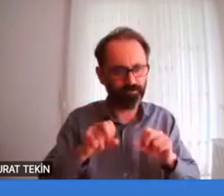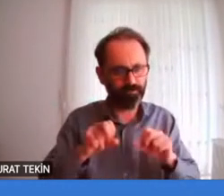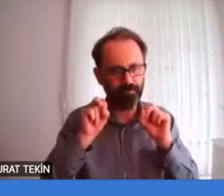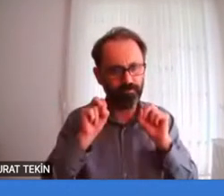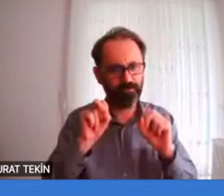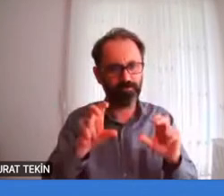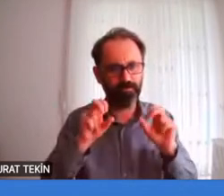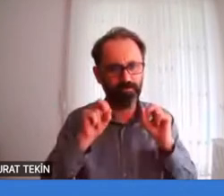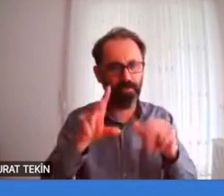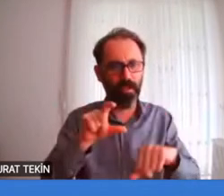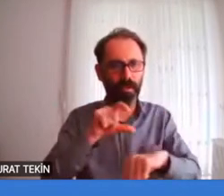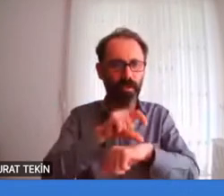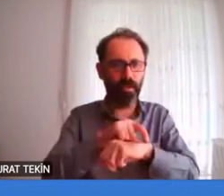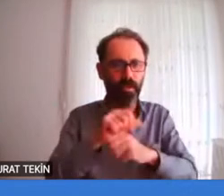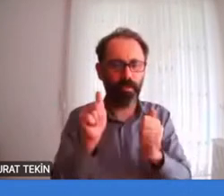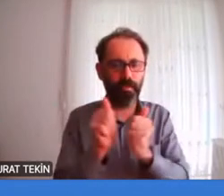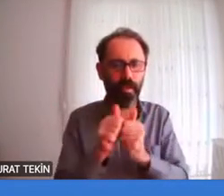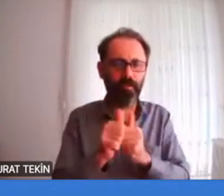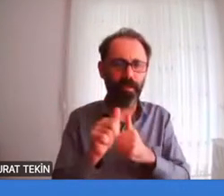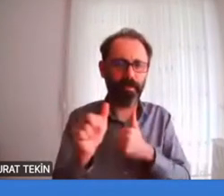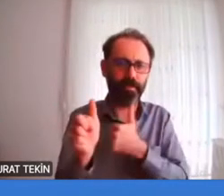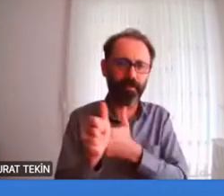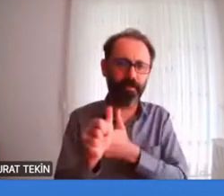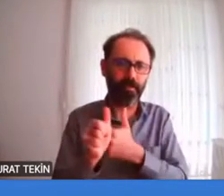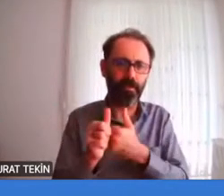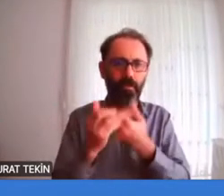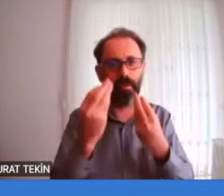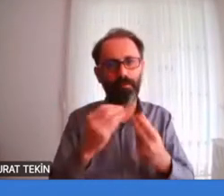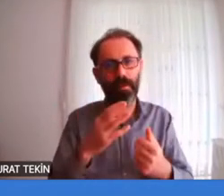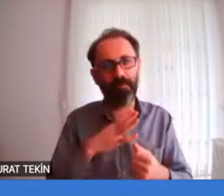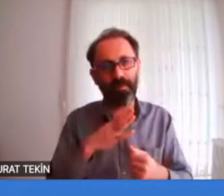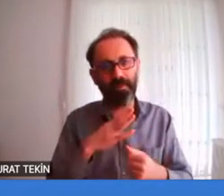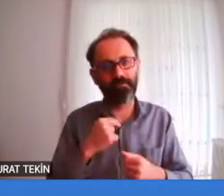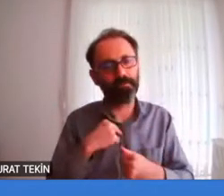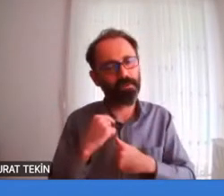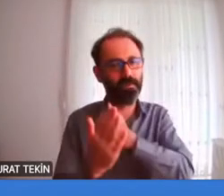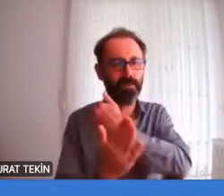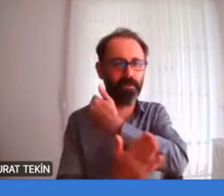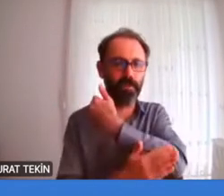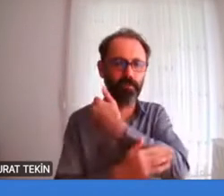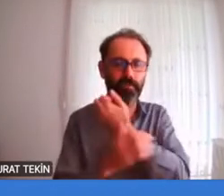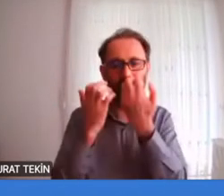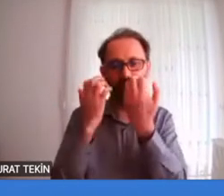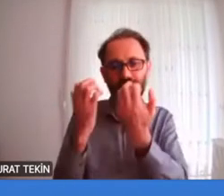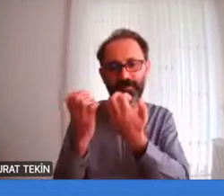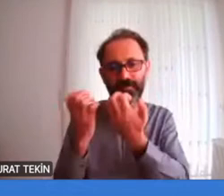olgunlar, bilinçliler, bize de bu konuda çok yardımcı oluyorlar. Bizim